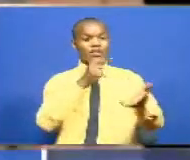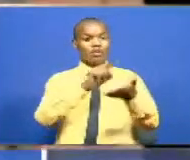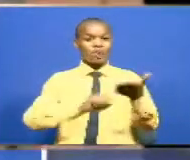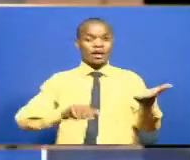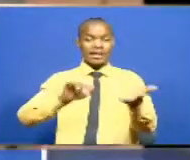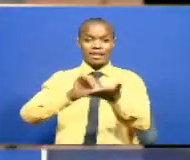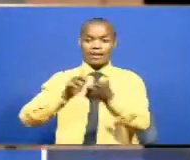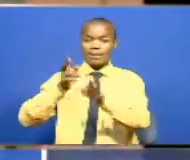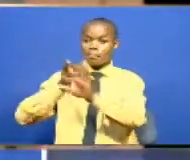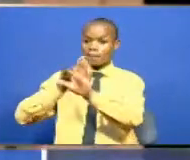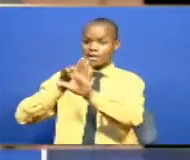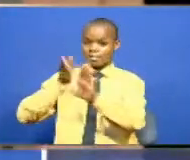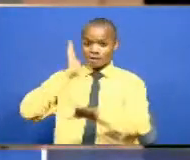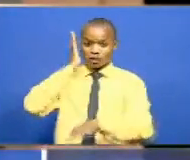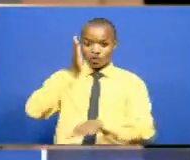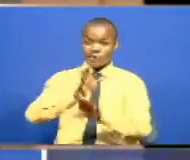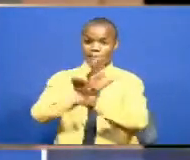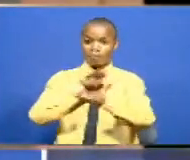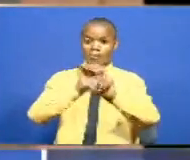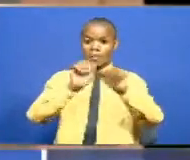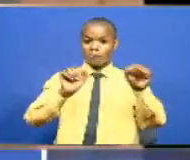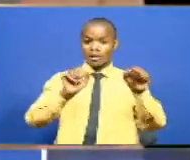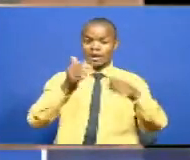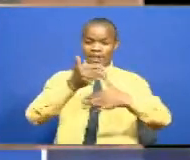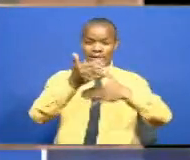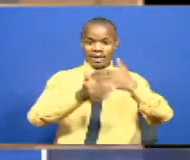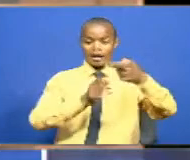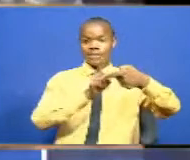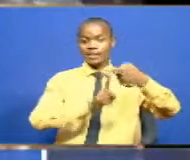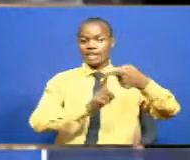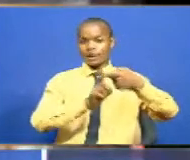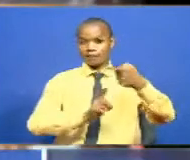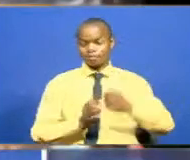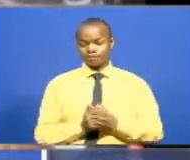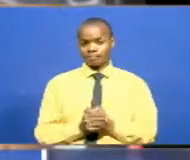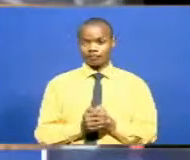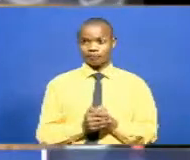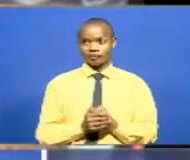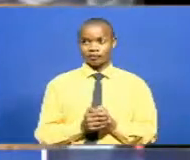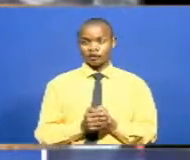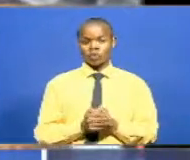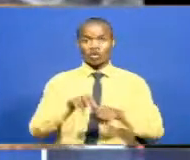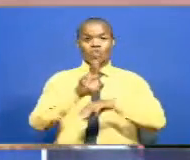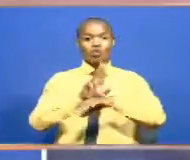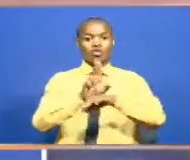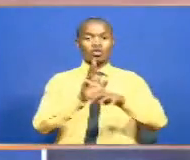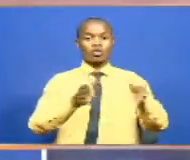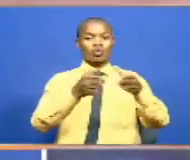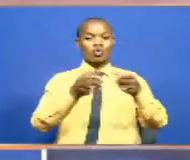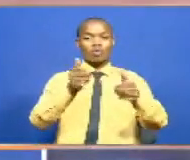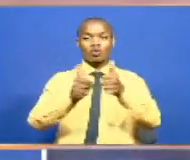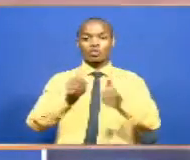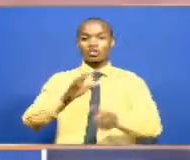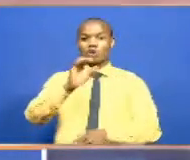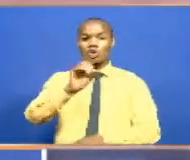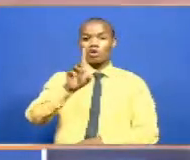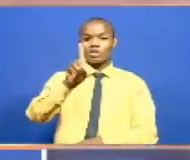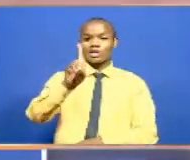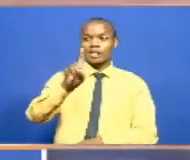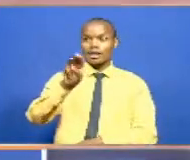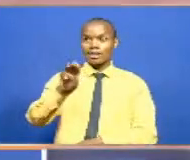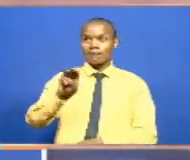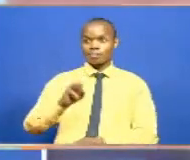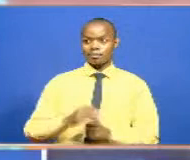urais wakati wa uchaguzi mkuu mwaka 2022 kwa tiketi ya chama cha ODM. Na wengine